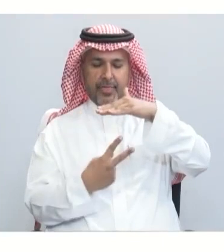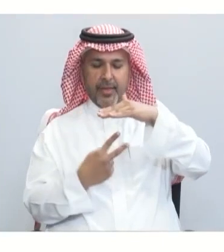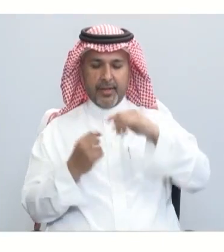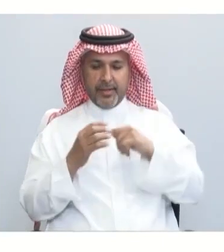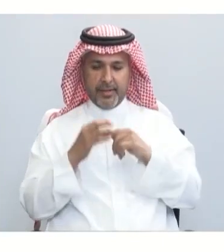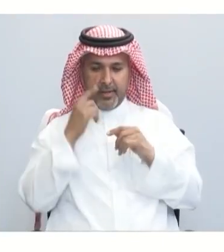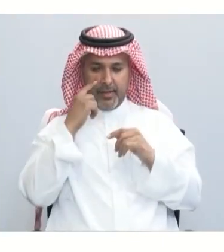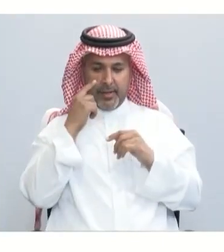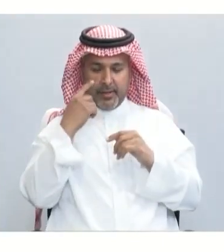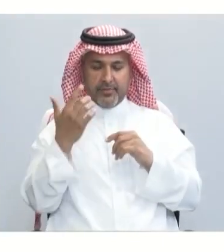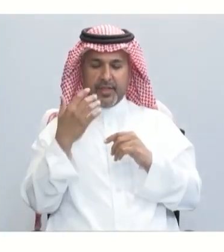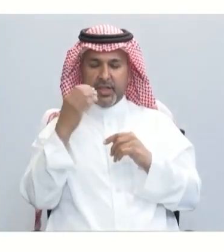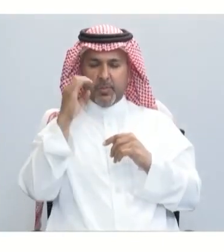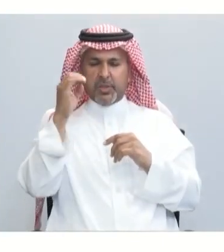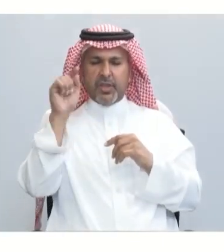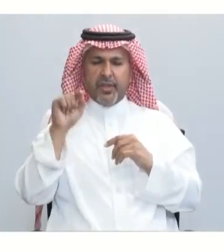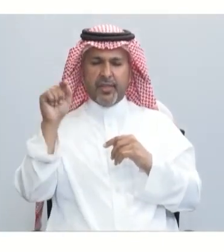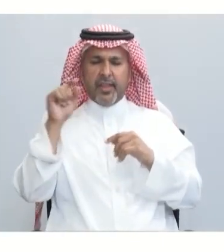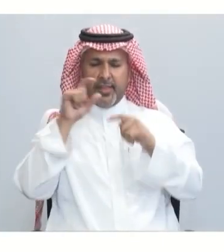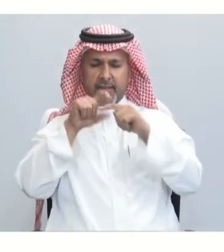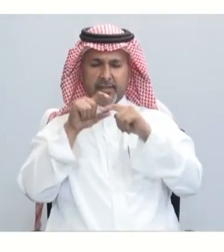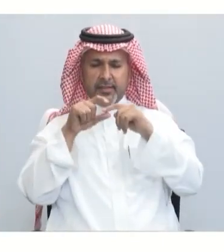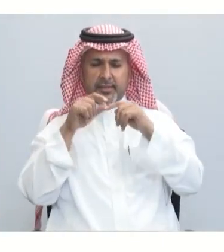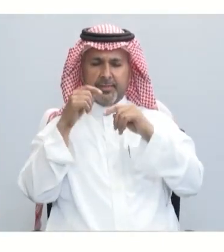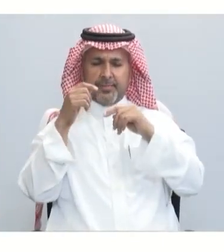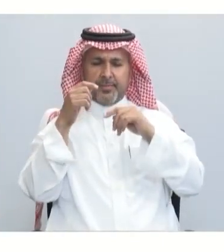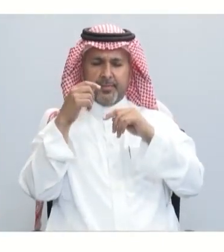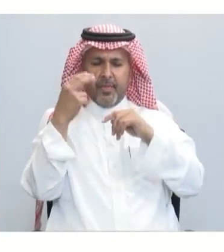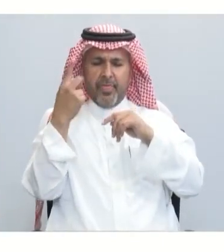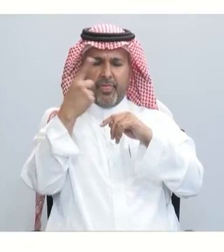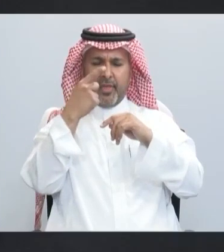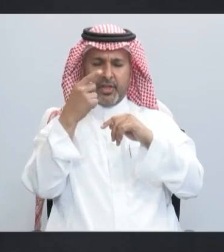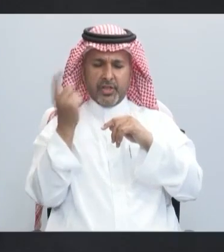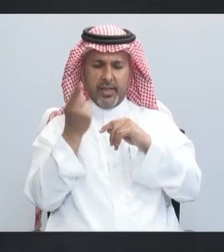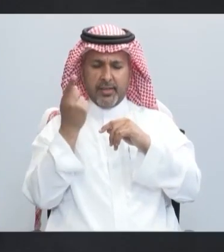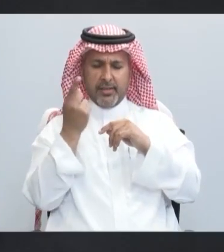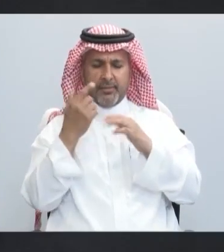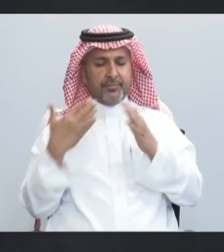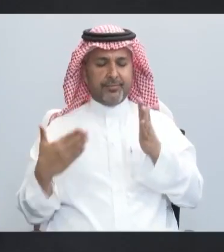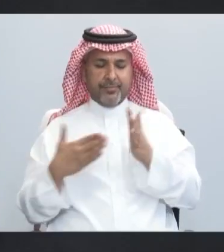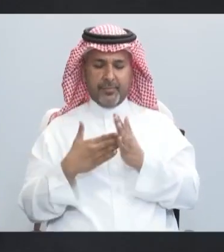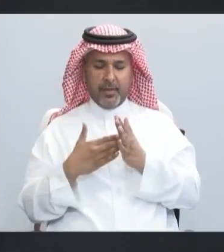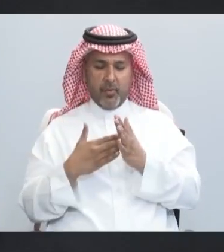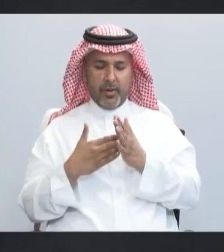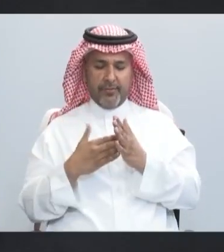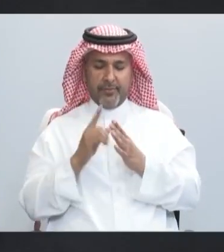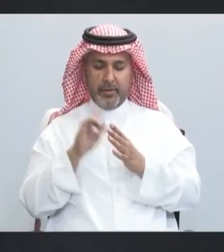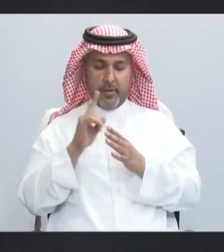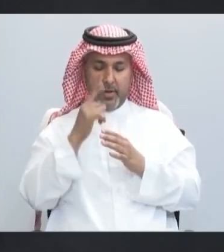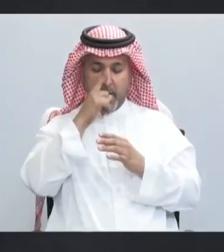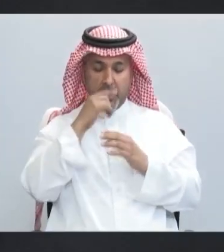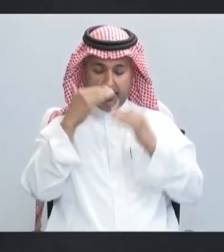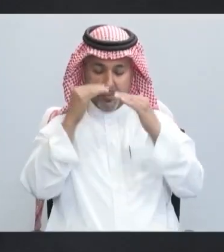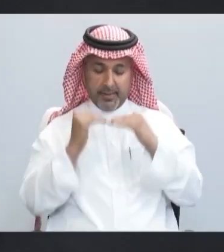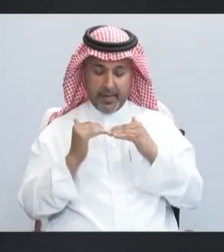اثين لكن هنا ما فيه ما يقبل القسمه على اين فما نقسم ننتبه هنا ان ما نقسم لازم يكون اللي في